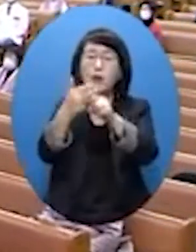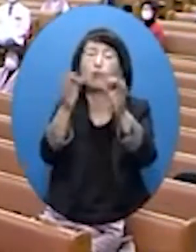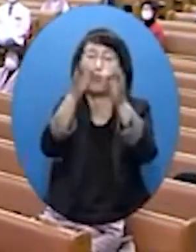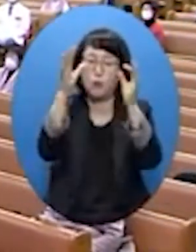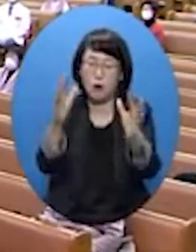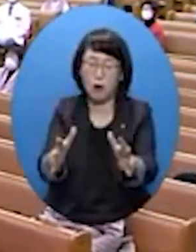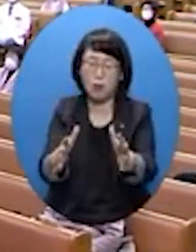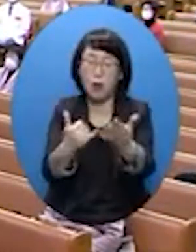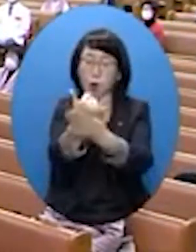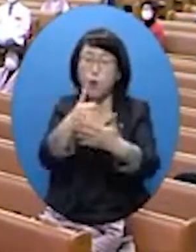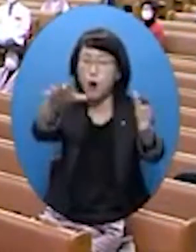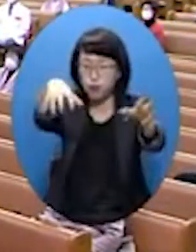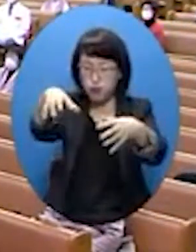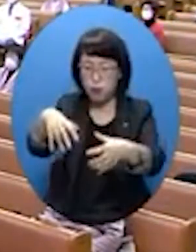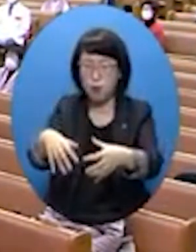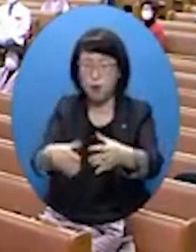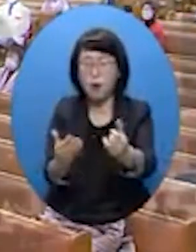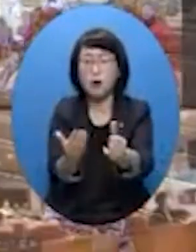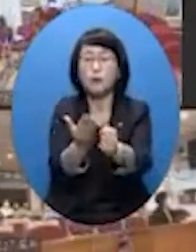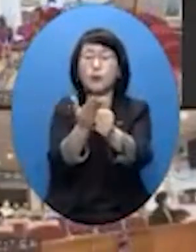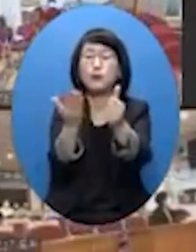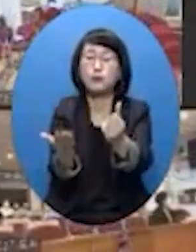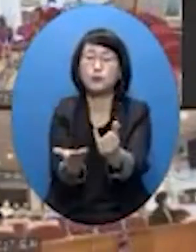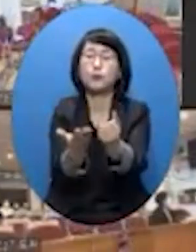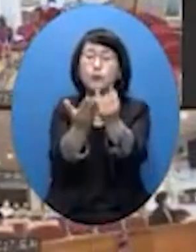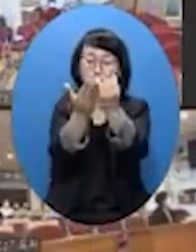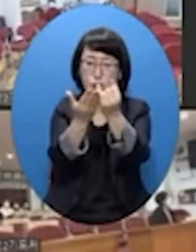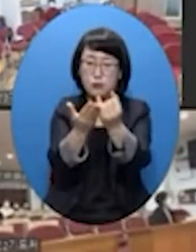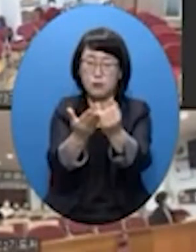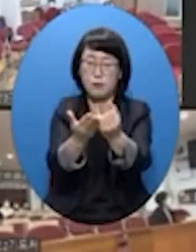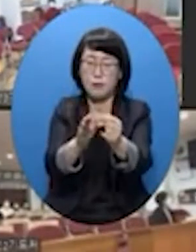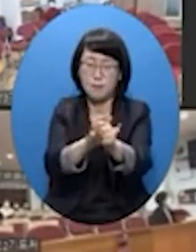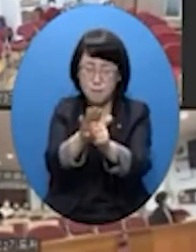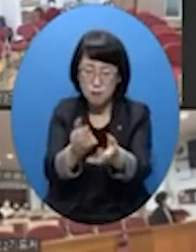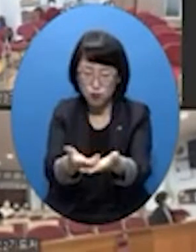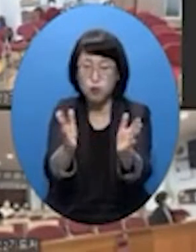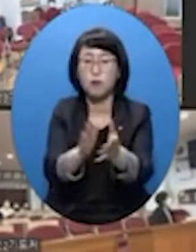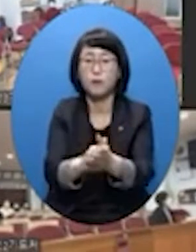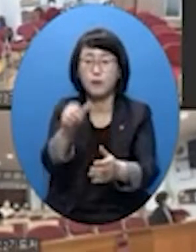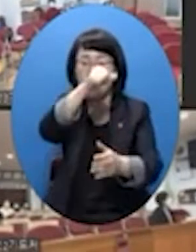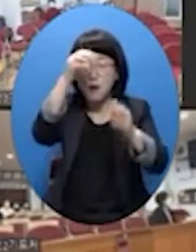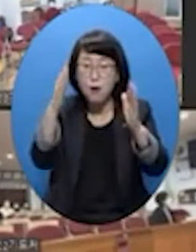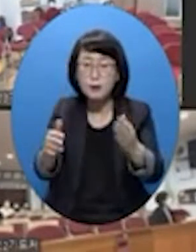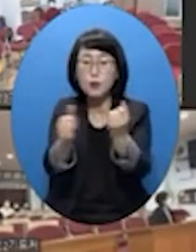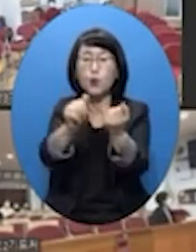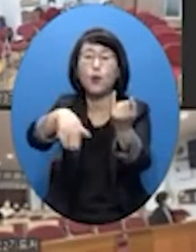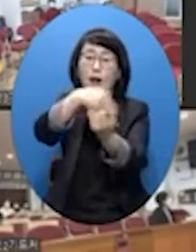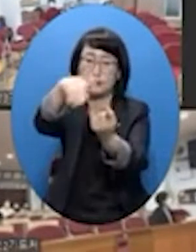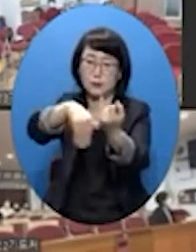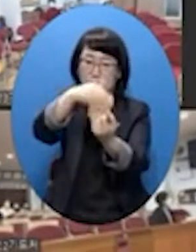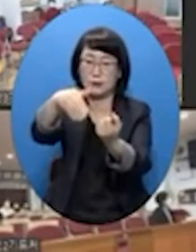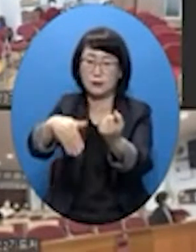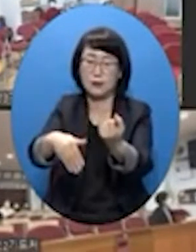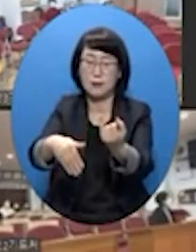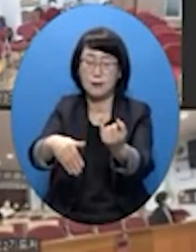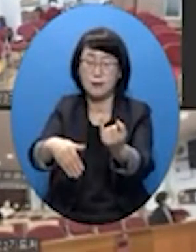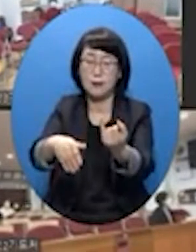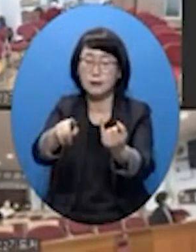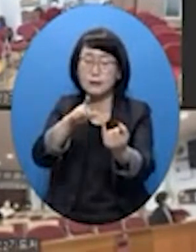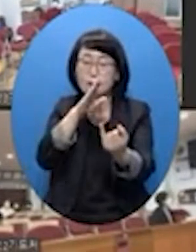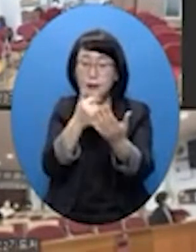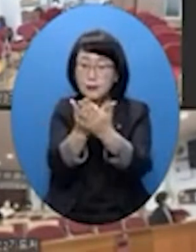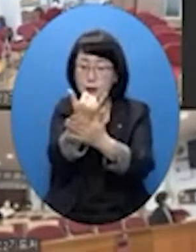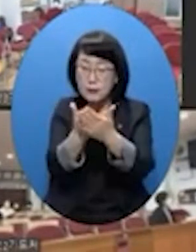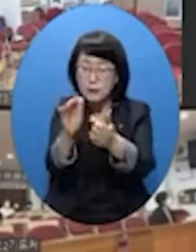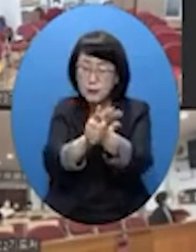불리우며 저들을 사랑으로 섬겼습니다 임 속에 사는 평생 독신으로 살면서 지역 아이들을 보살피고